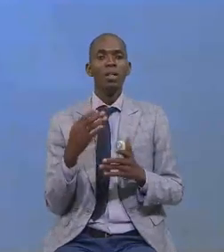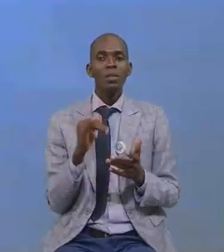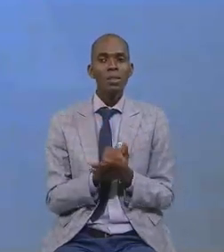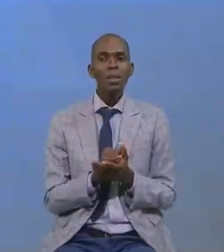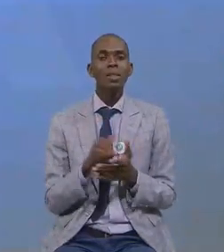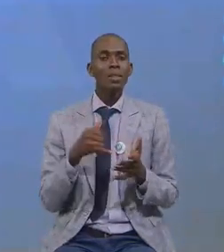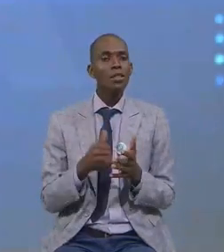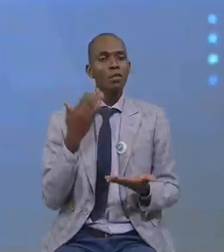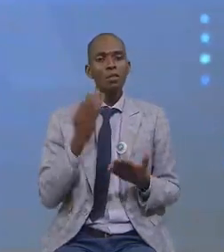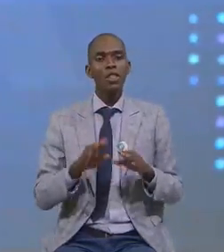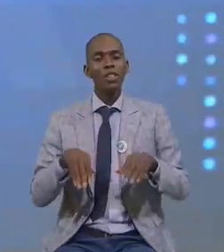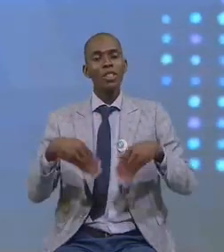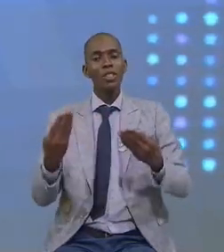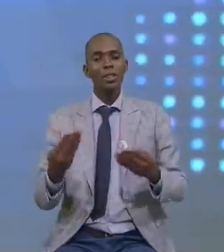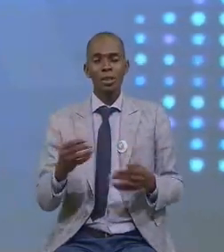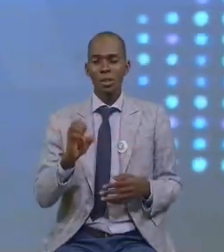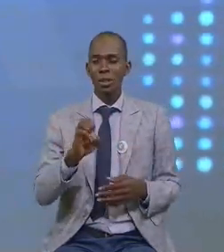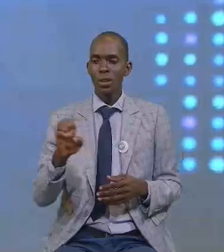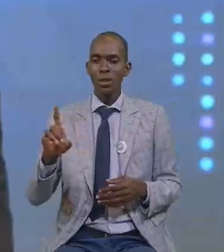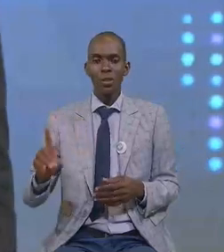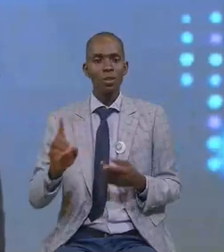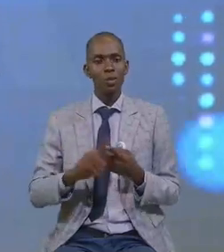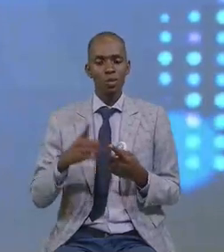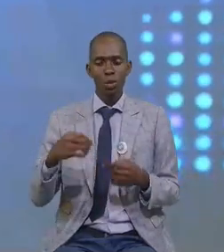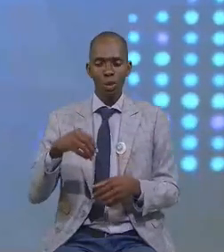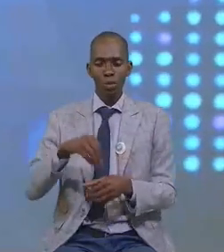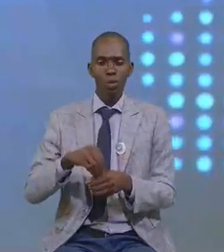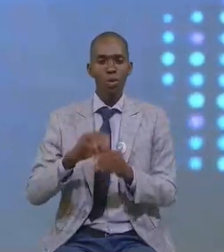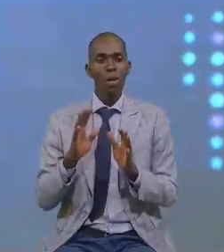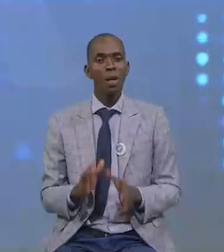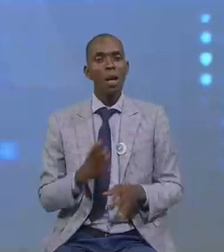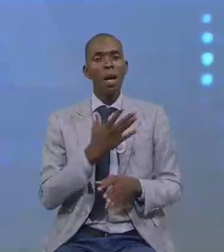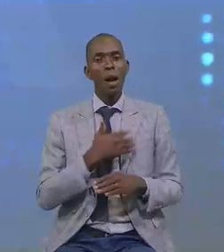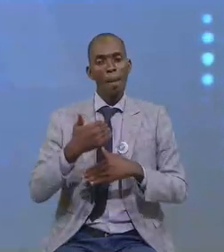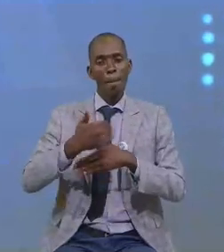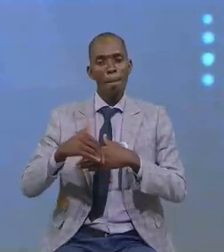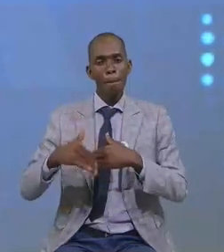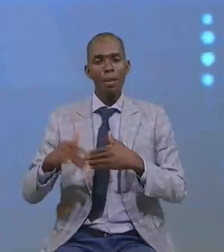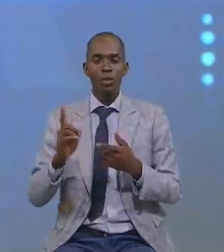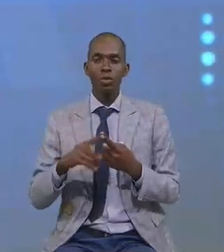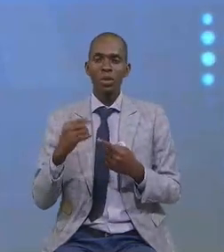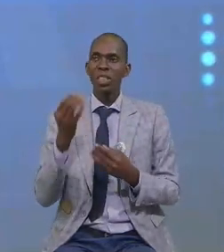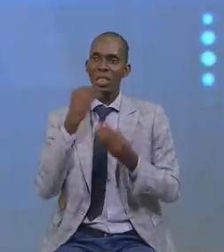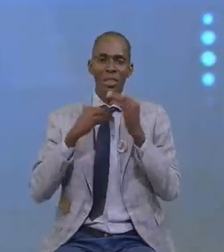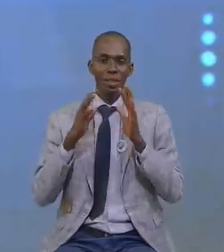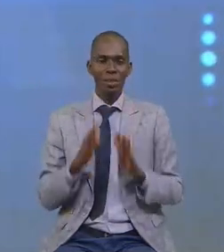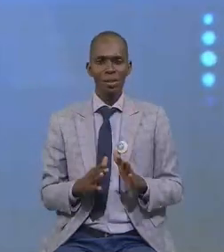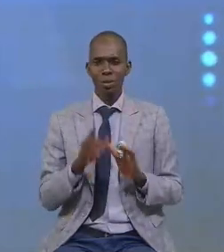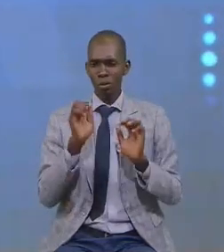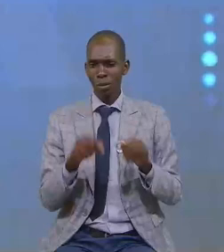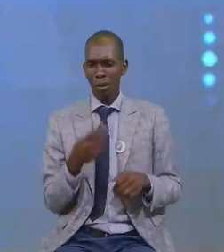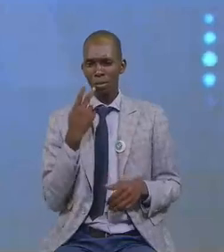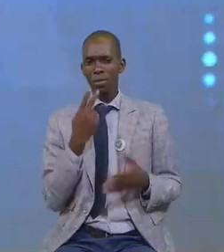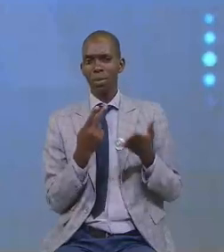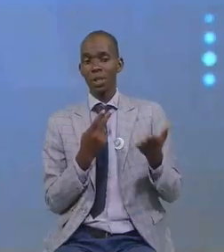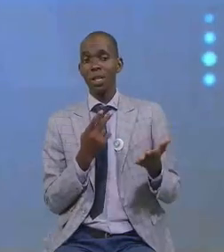sans avoir donné de la semence au semeur et du pain à celui qui mange. Vous pouvez dire que quelque